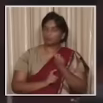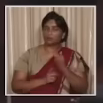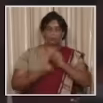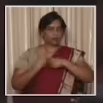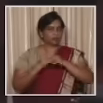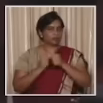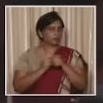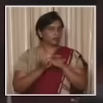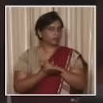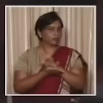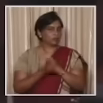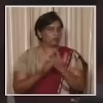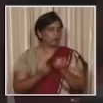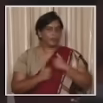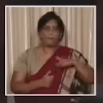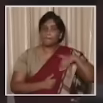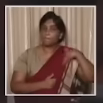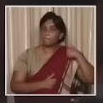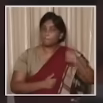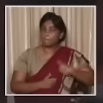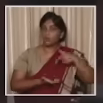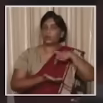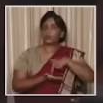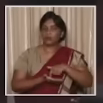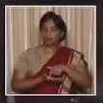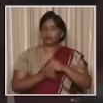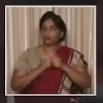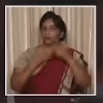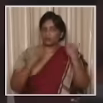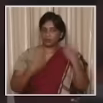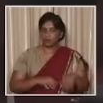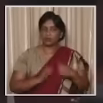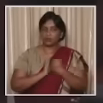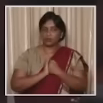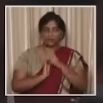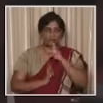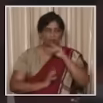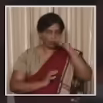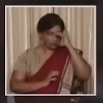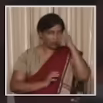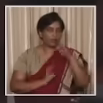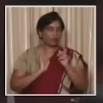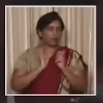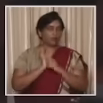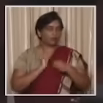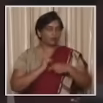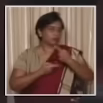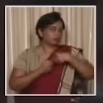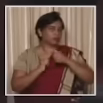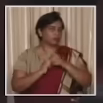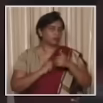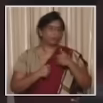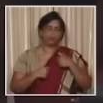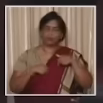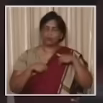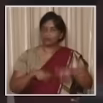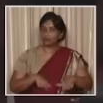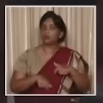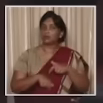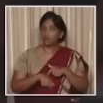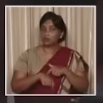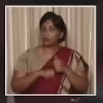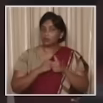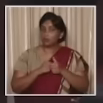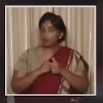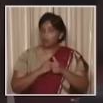ප්‍රකෘතිමත් කිරීමට අවශ්‍ය ප්‍රධානතම සංදිස්ථානය පසු කරා. ගරු කතානායකතුමනි, මේ ණය ප්‍රතිහුගතකරණය අපිට මේ අවස්ථාවේ සිදු